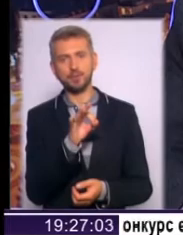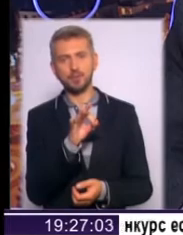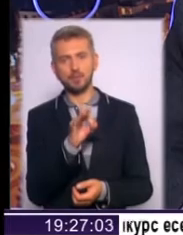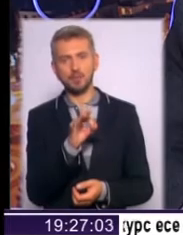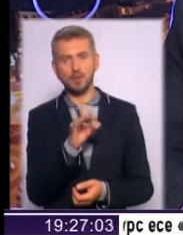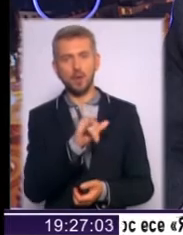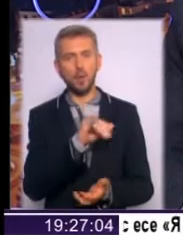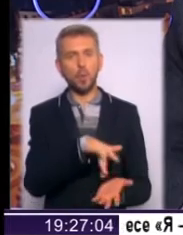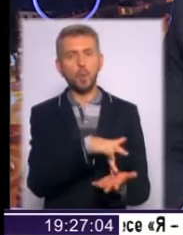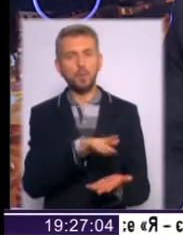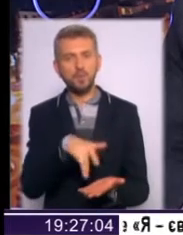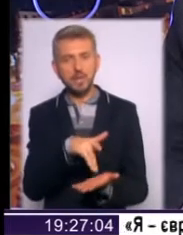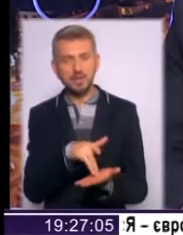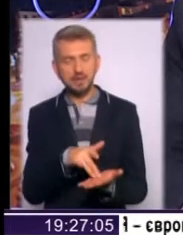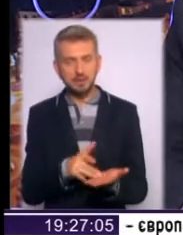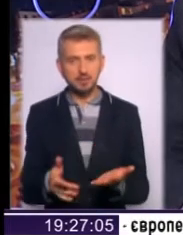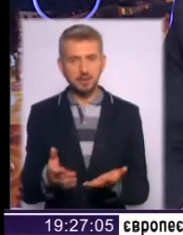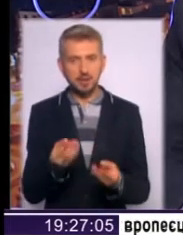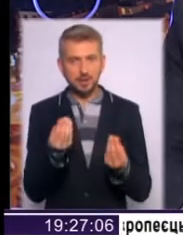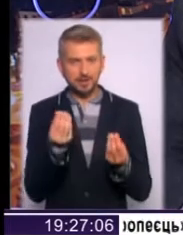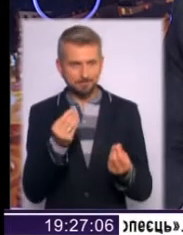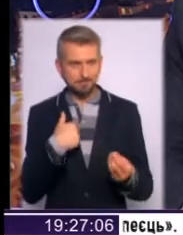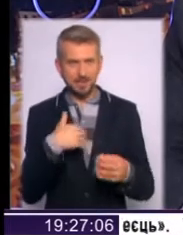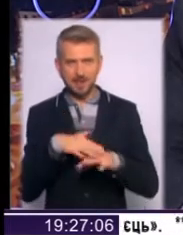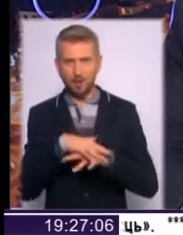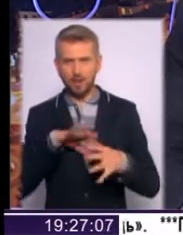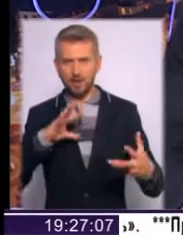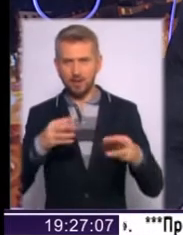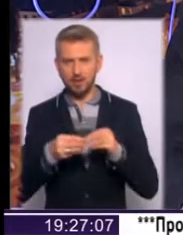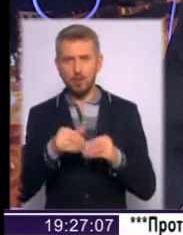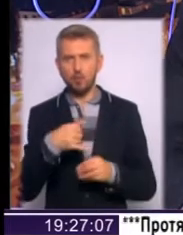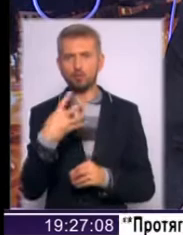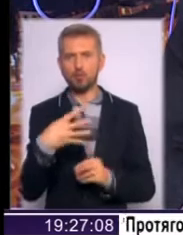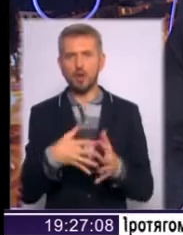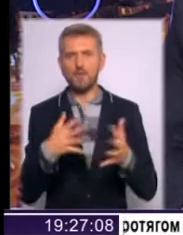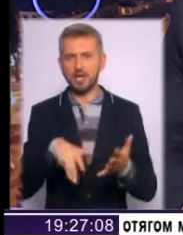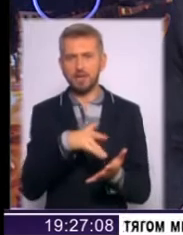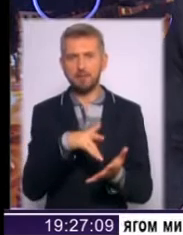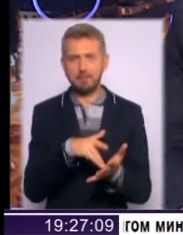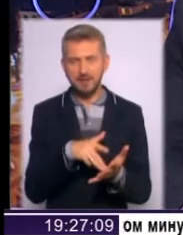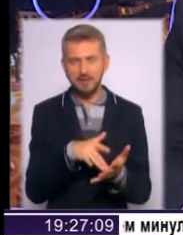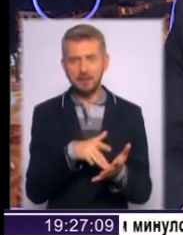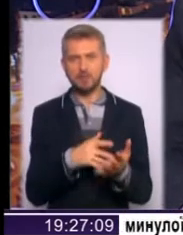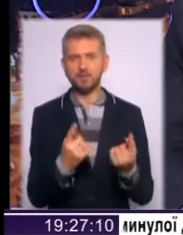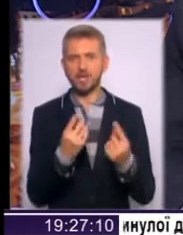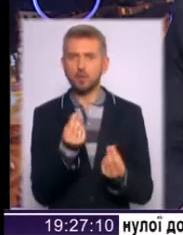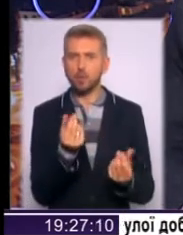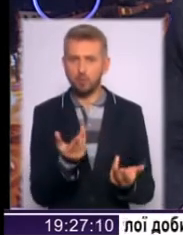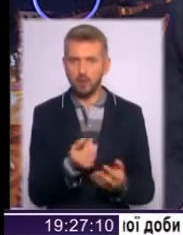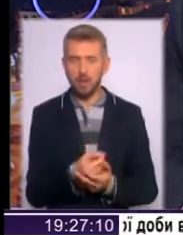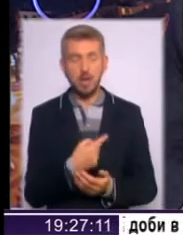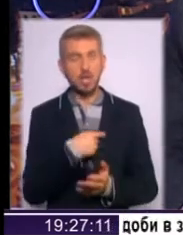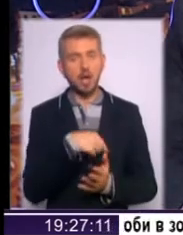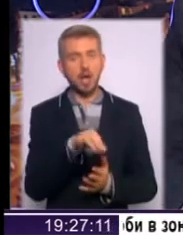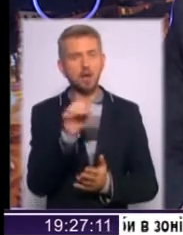у міст сконцентровано десь, ми рахували, у 40 великих міст сконцентровані великі суми. Я